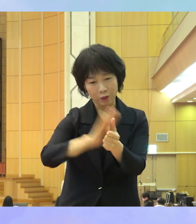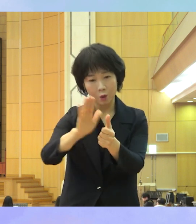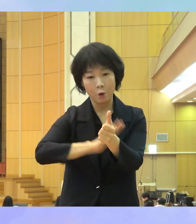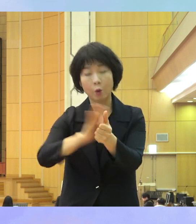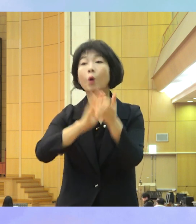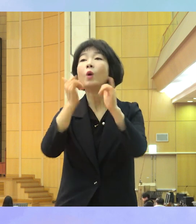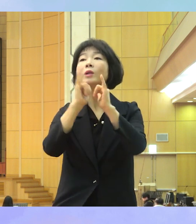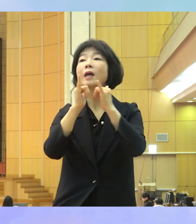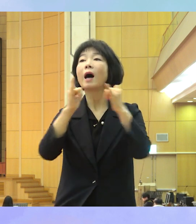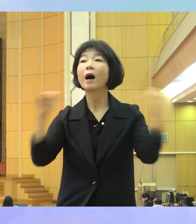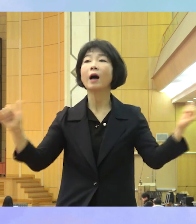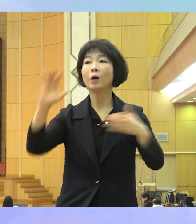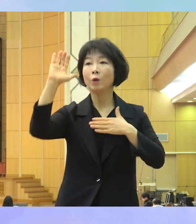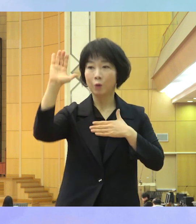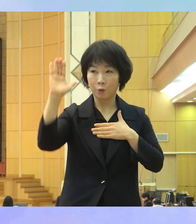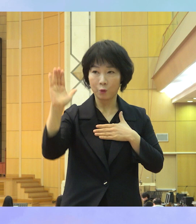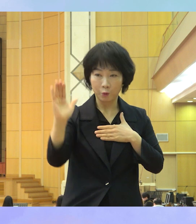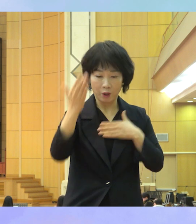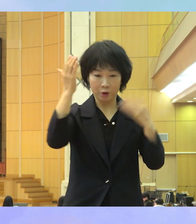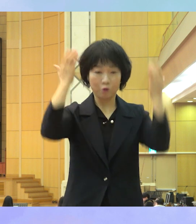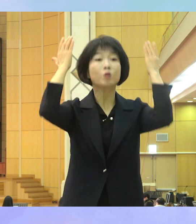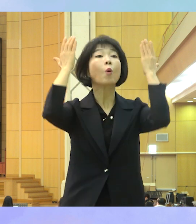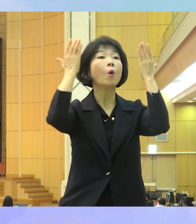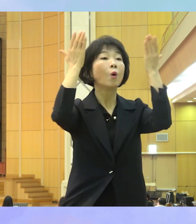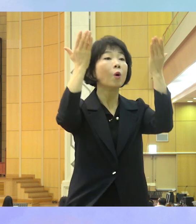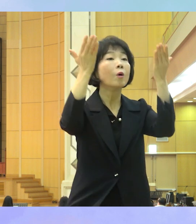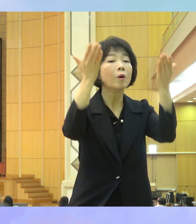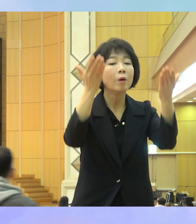위로자 되신 주,